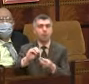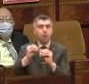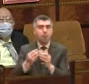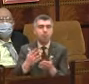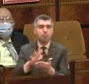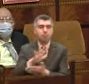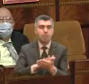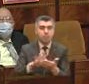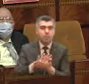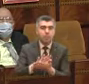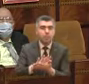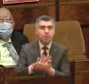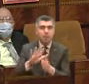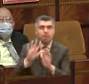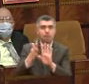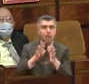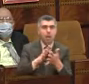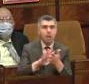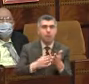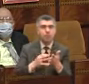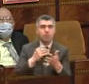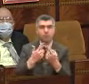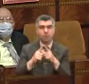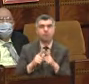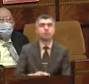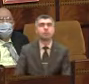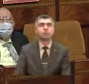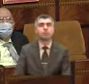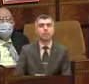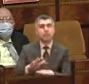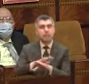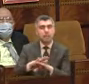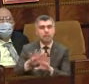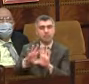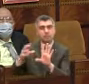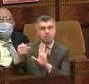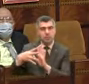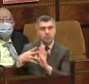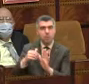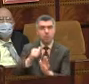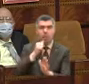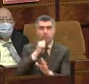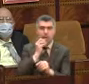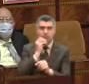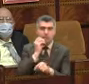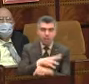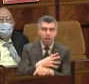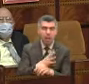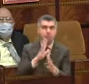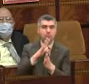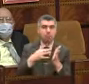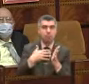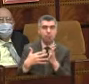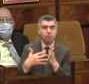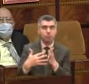بين تعرفه بعض البرامج والمخططات القطاعيه في هذا المجال، السياسه الطاقيه، السياسه المائيه، السياسه معالجه النفايات، وبرامج ديال تعميم الصرف